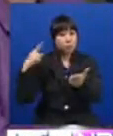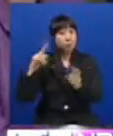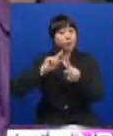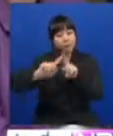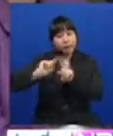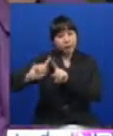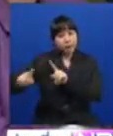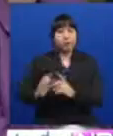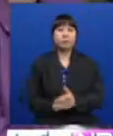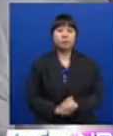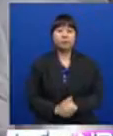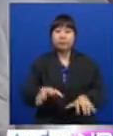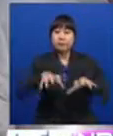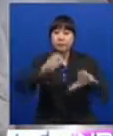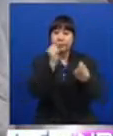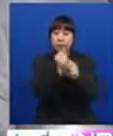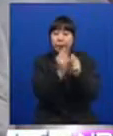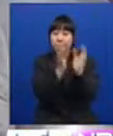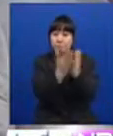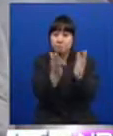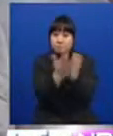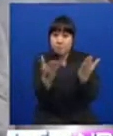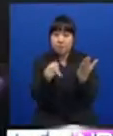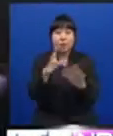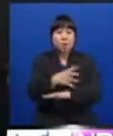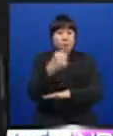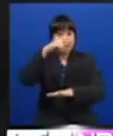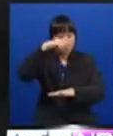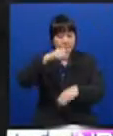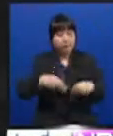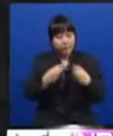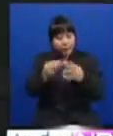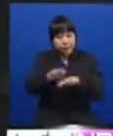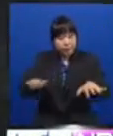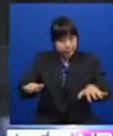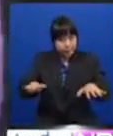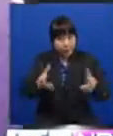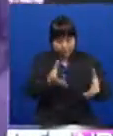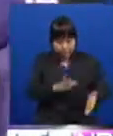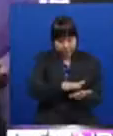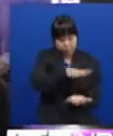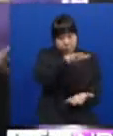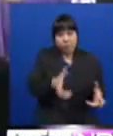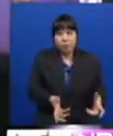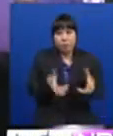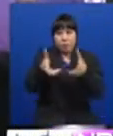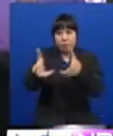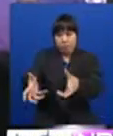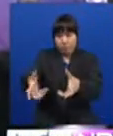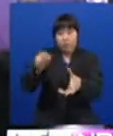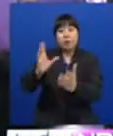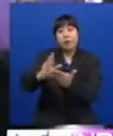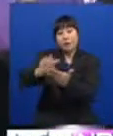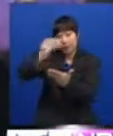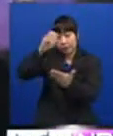พร้อมกันนี้ได้จัดทำหนังสือสารานุกรมการเมืองไทยสำหรับเยาวชนมอบให้กับสำนักงานคณะกรรมการการศึกษาขั้นพื้น